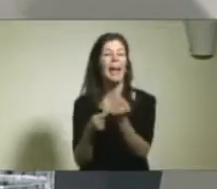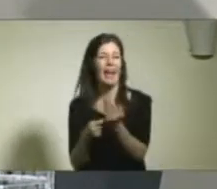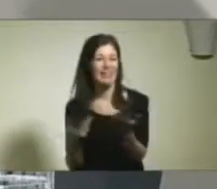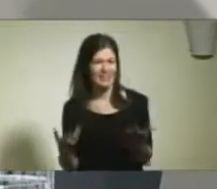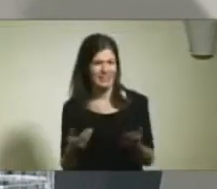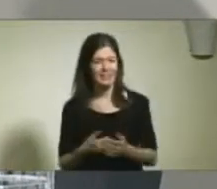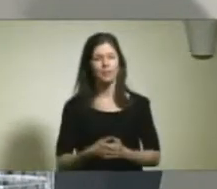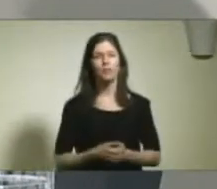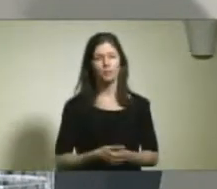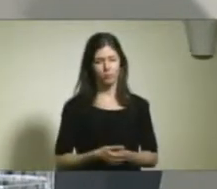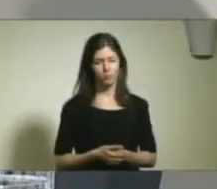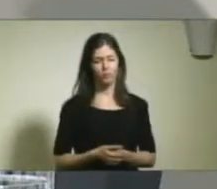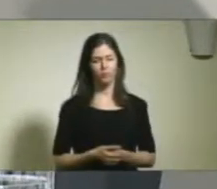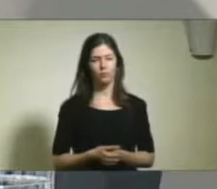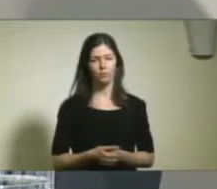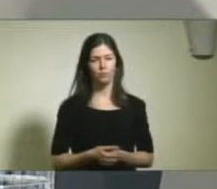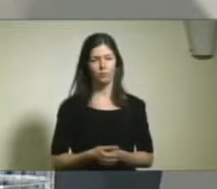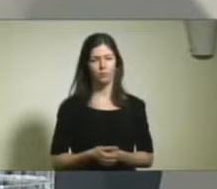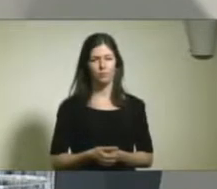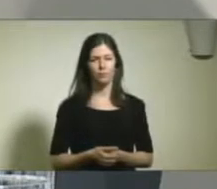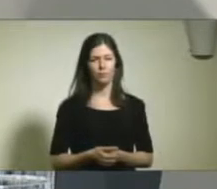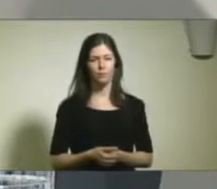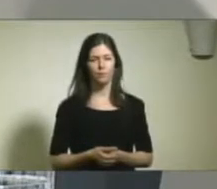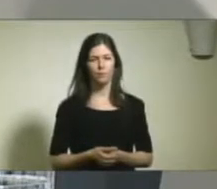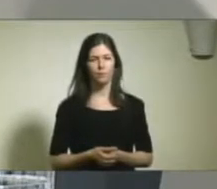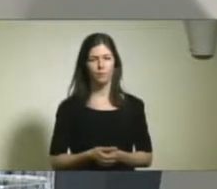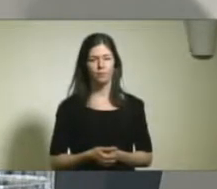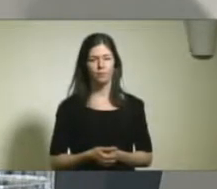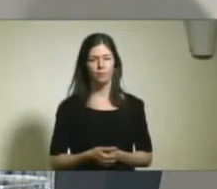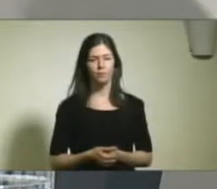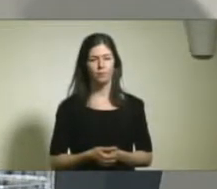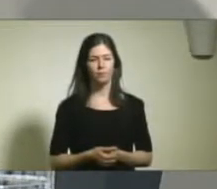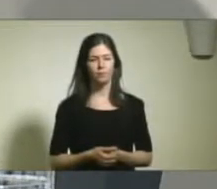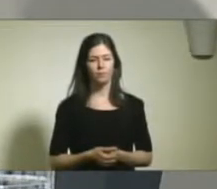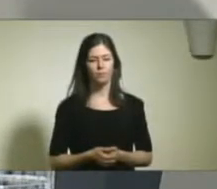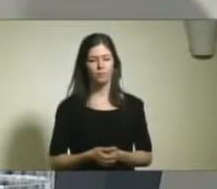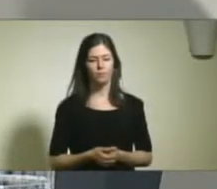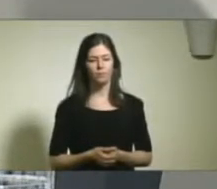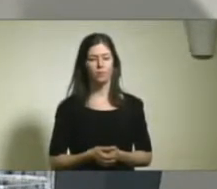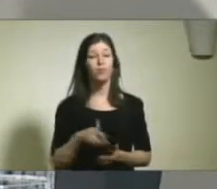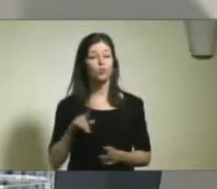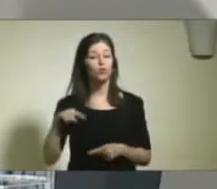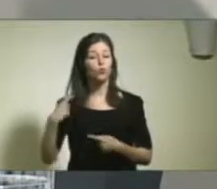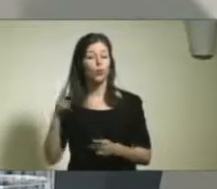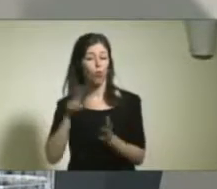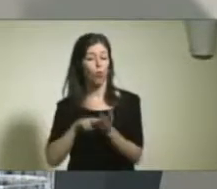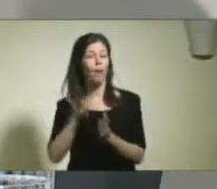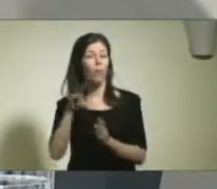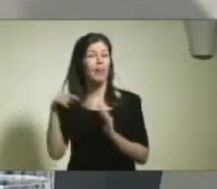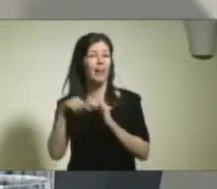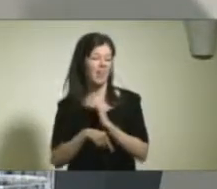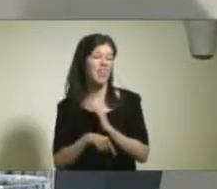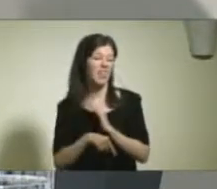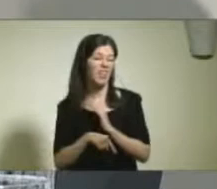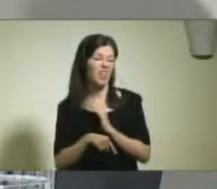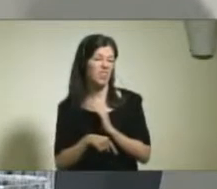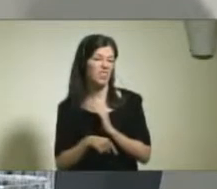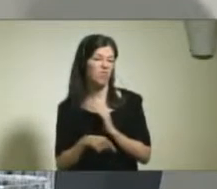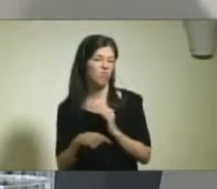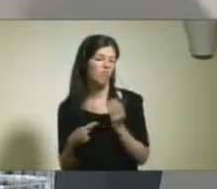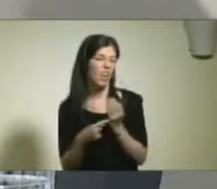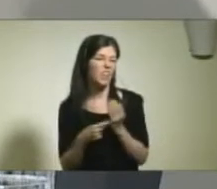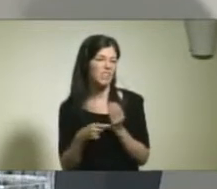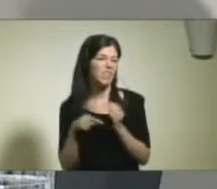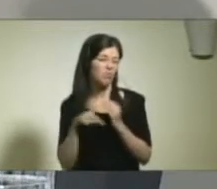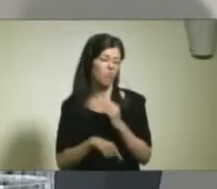été là avec la crise des crédits depuis 2008, on était très très bien